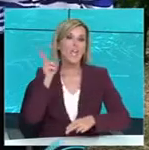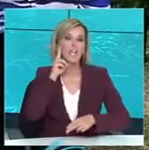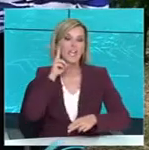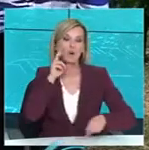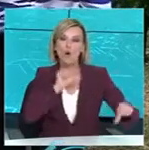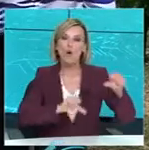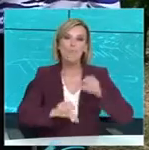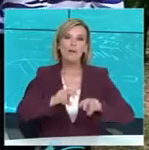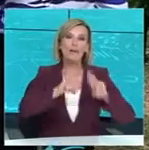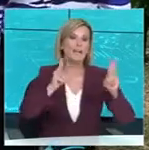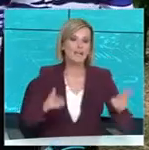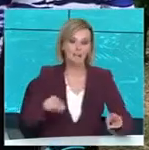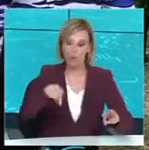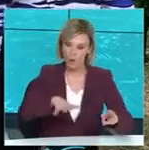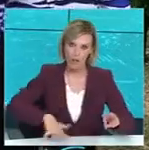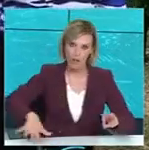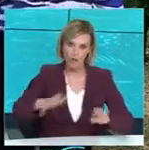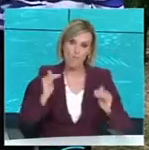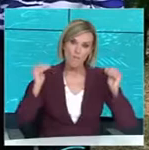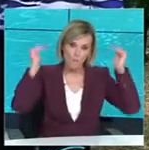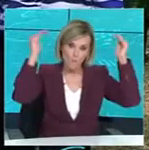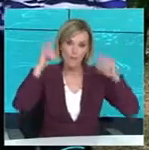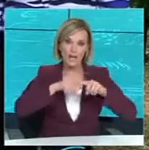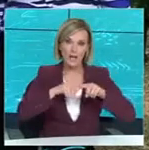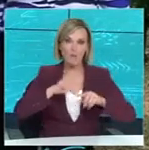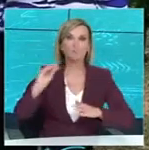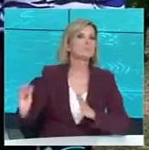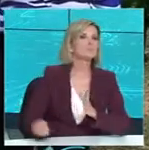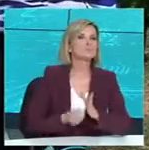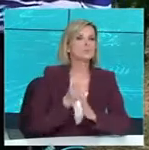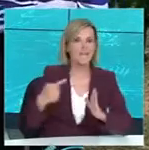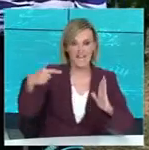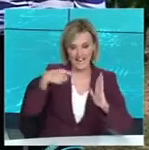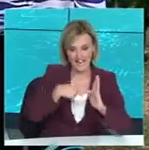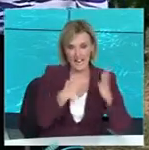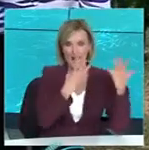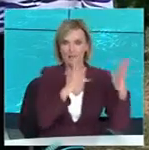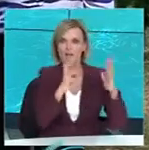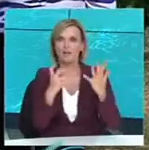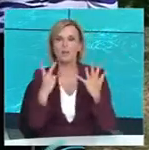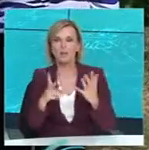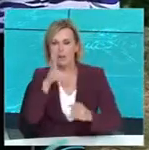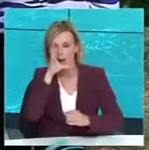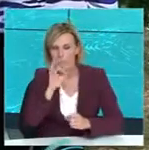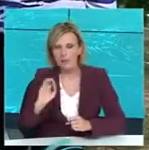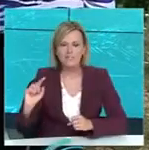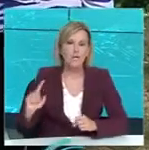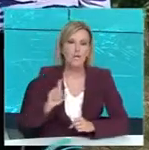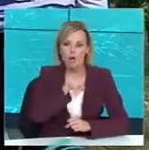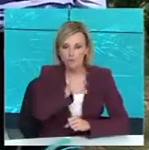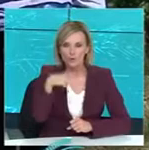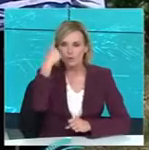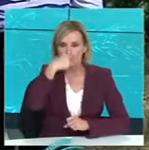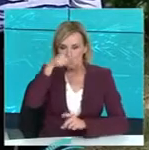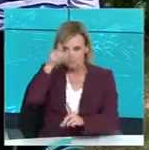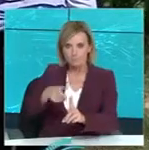Βόρεια Ελλάδα, που ιδρύθηκε το 1997 και είναι ένας ζωντανός πρέσβης σε